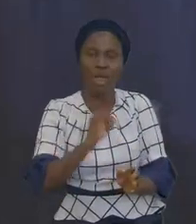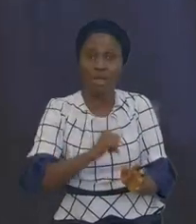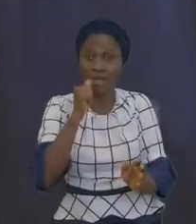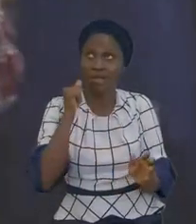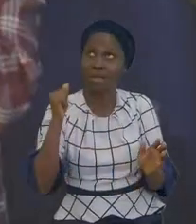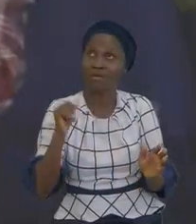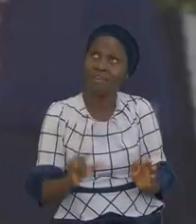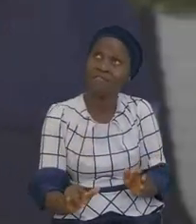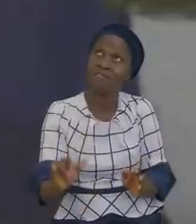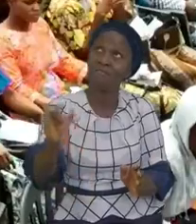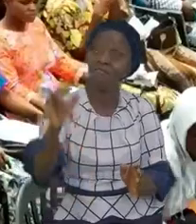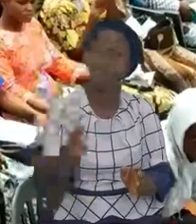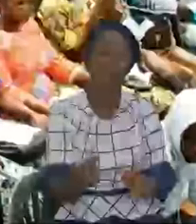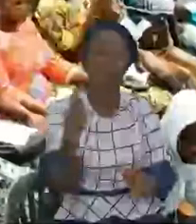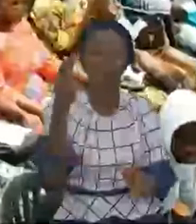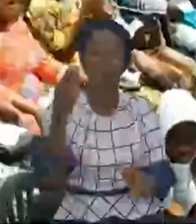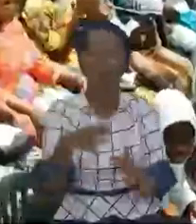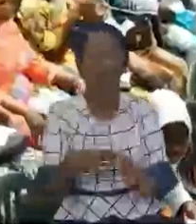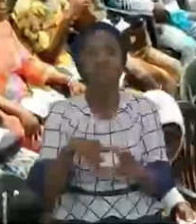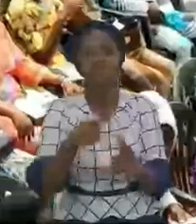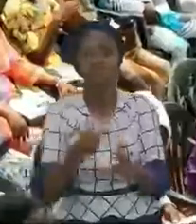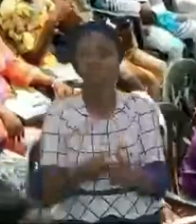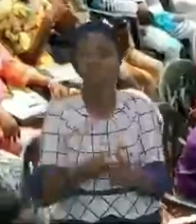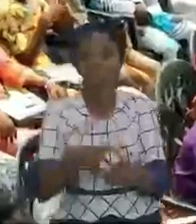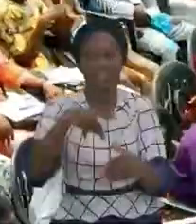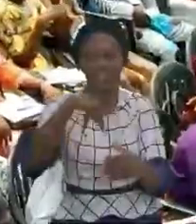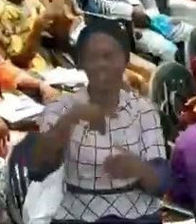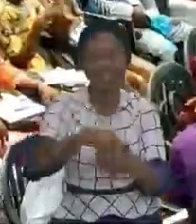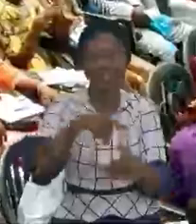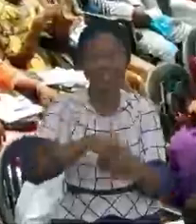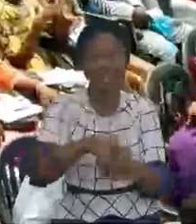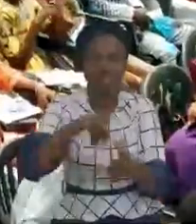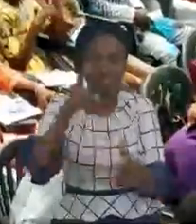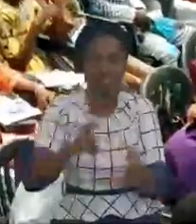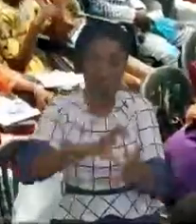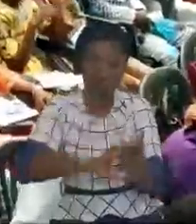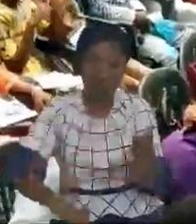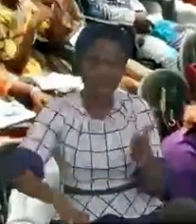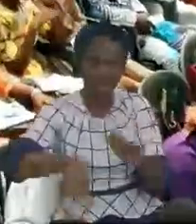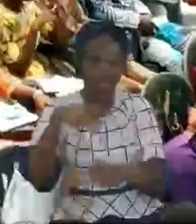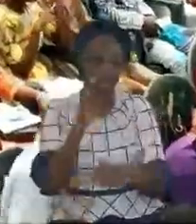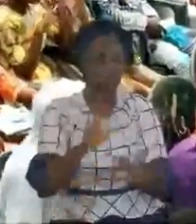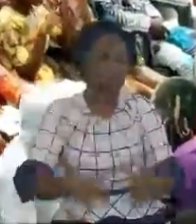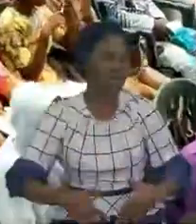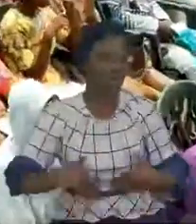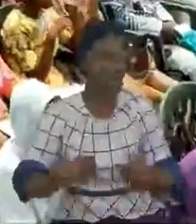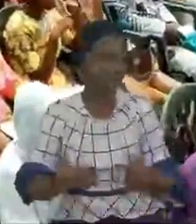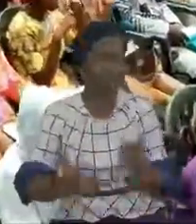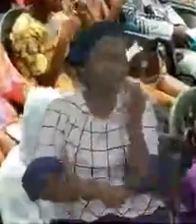La tricherie quittera ta vie. Le vol doit quitter ta vie.